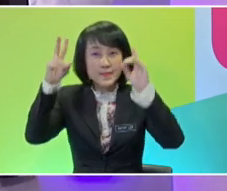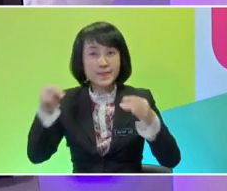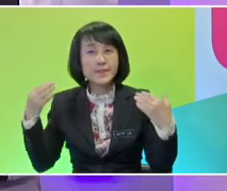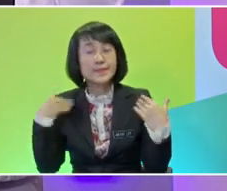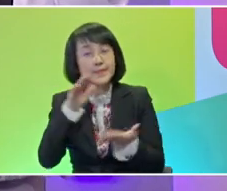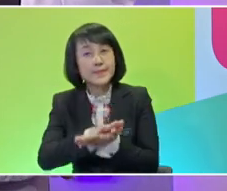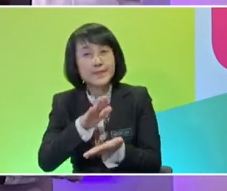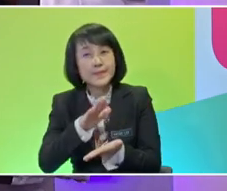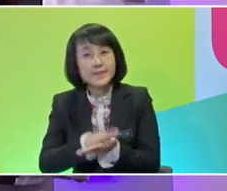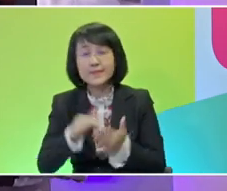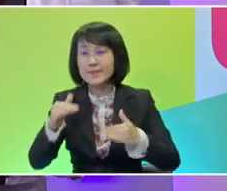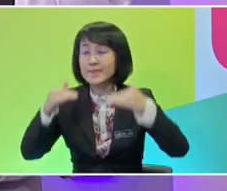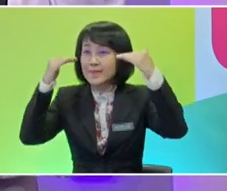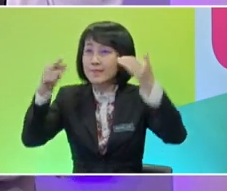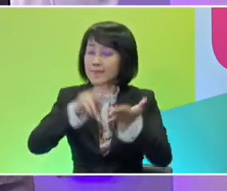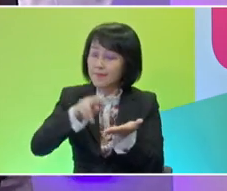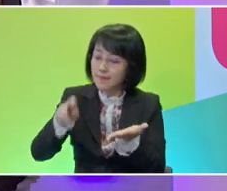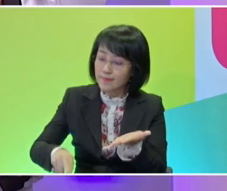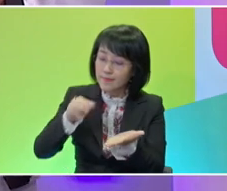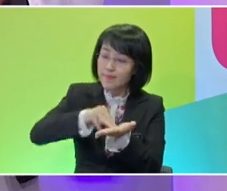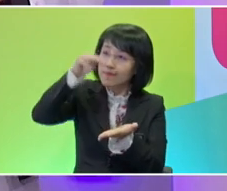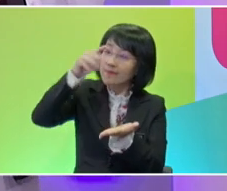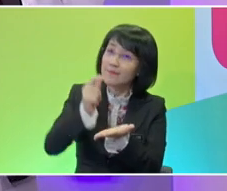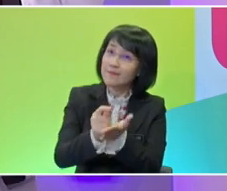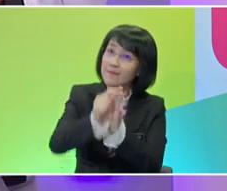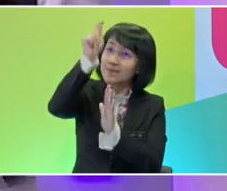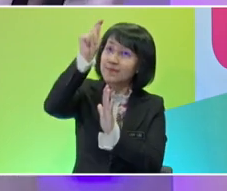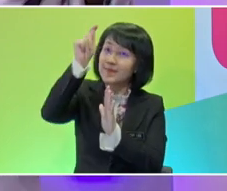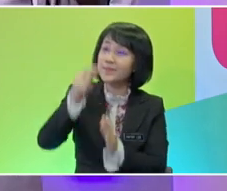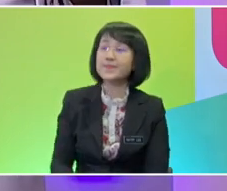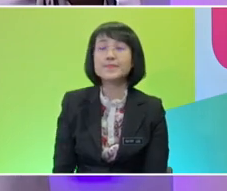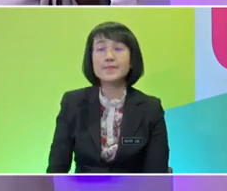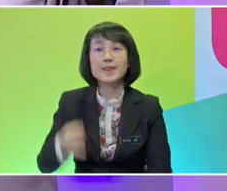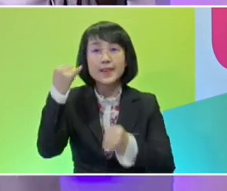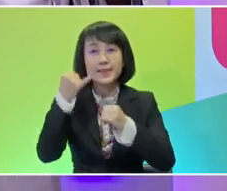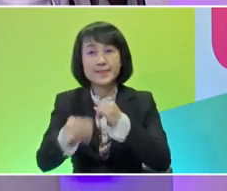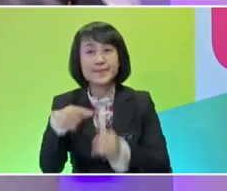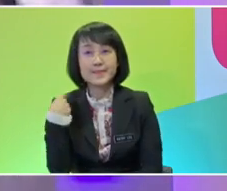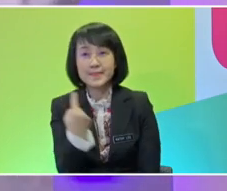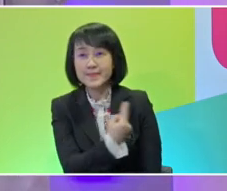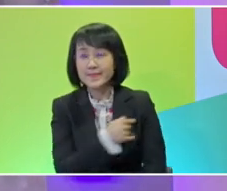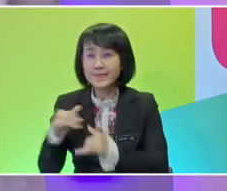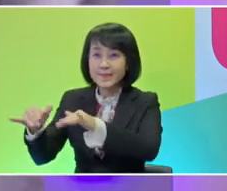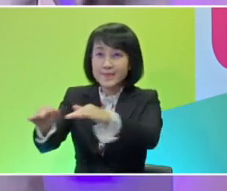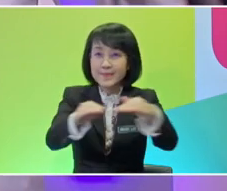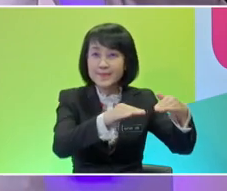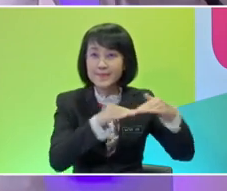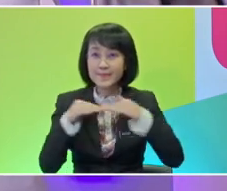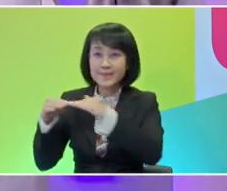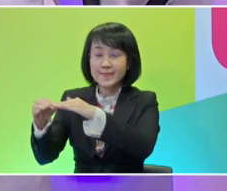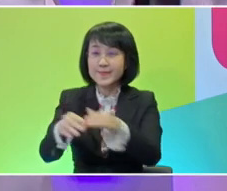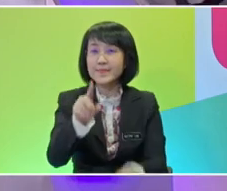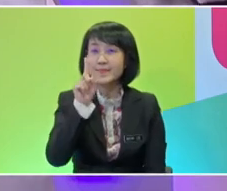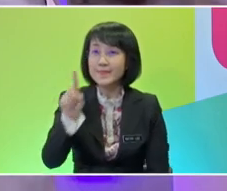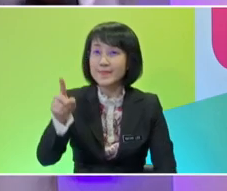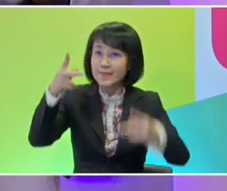rendah hatinya sekolah menengah dan adiknya pendidikan tinggi akhirnya kita selaraskan satu pemeriksaan